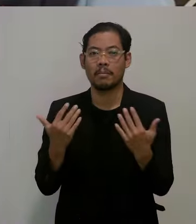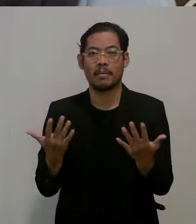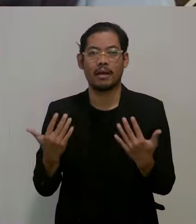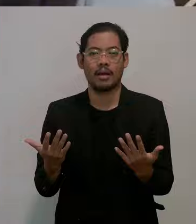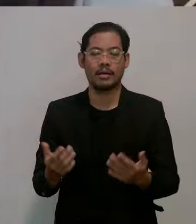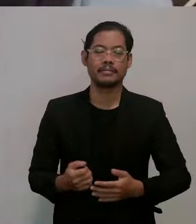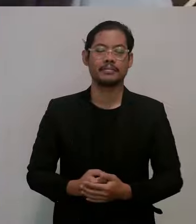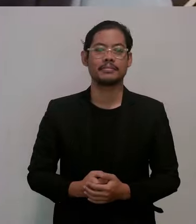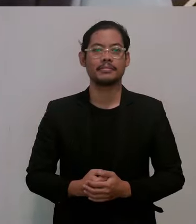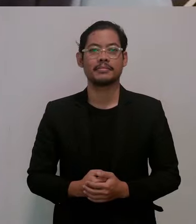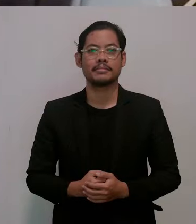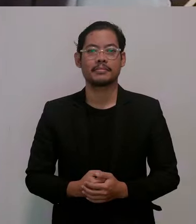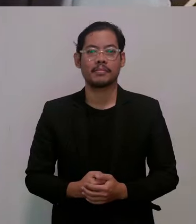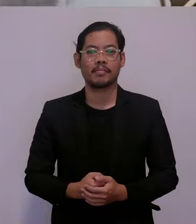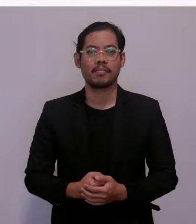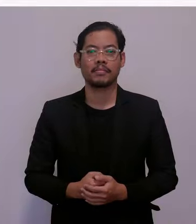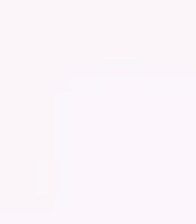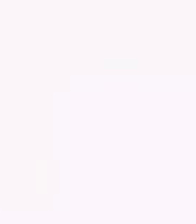teknik pelayanannya.